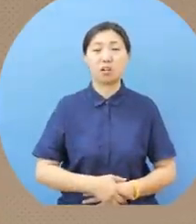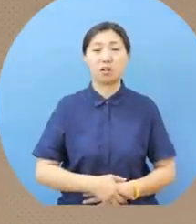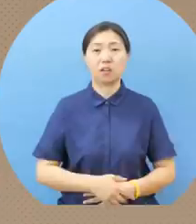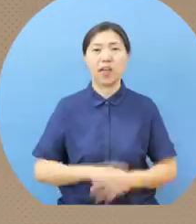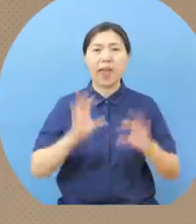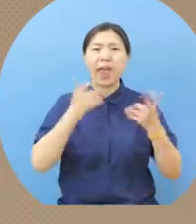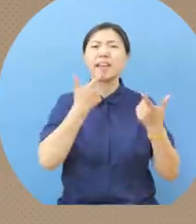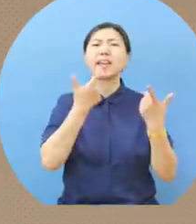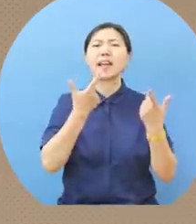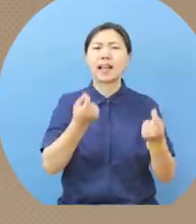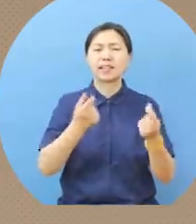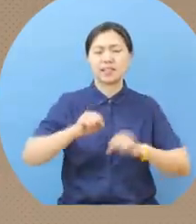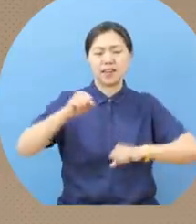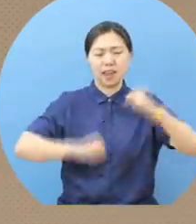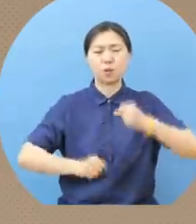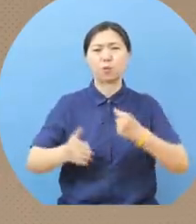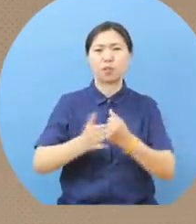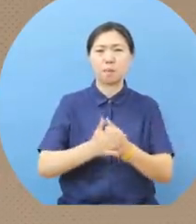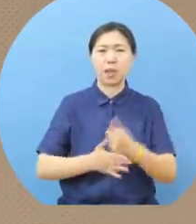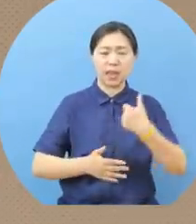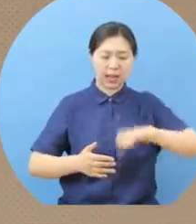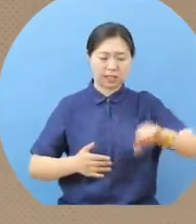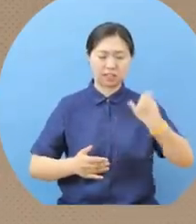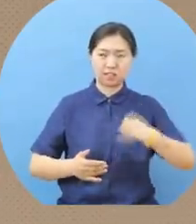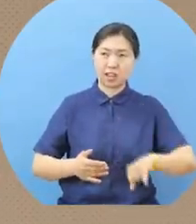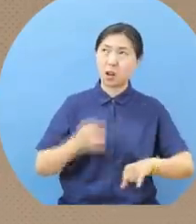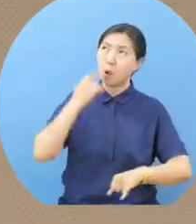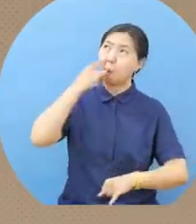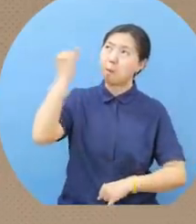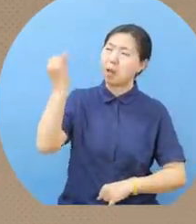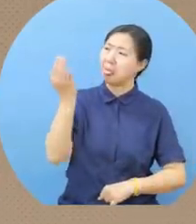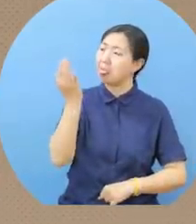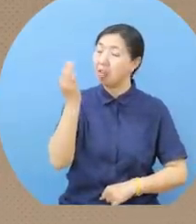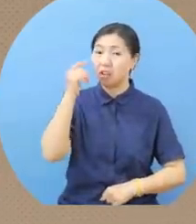n 애가 챙 동 하니까 애들이 엄마는 많이 붓지